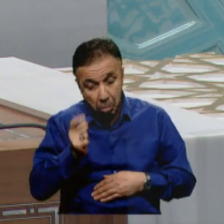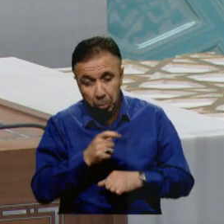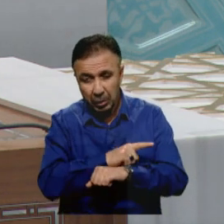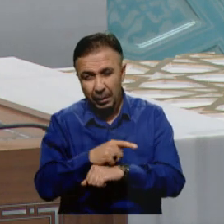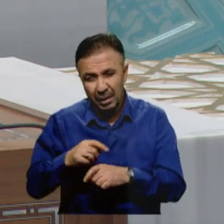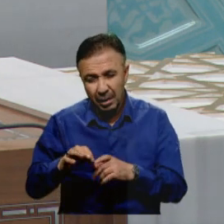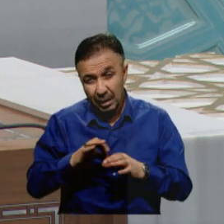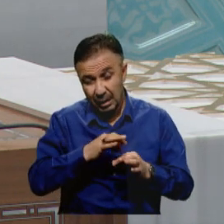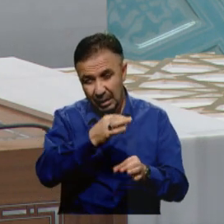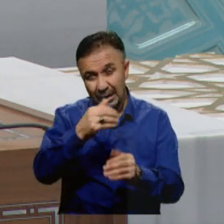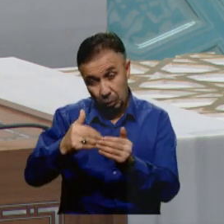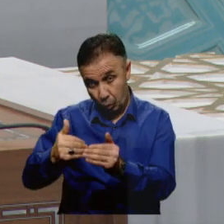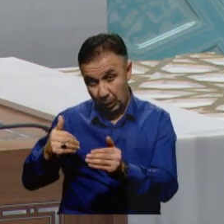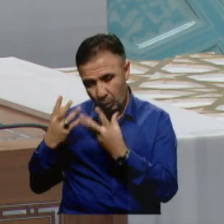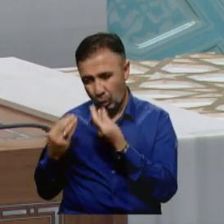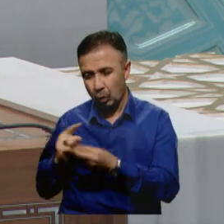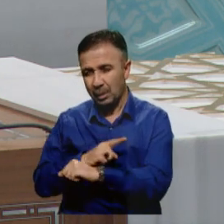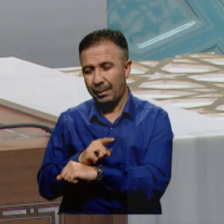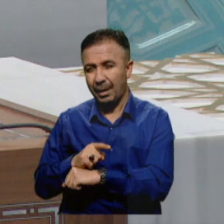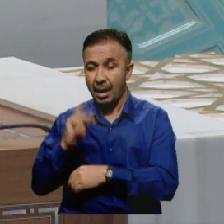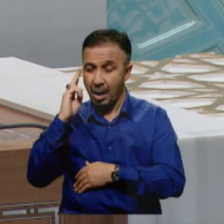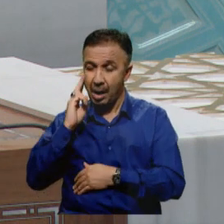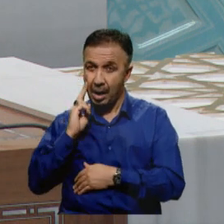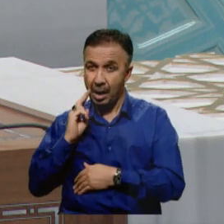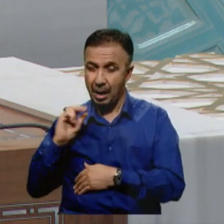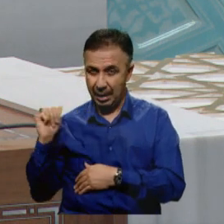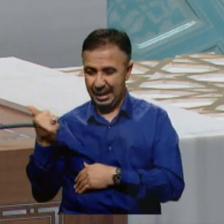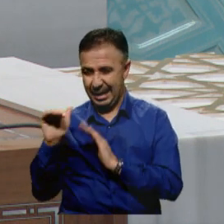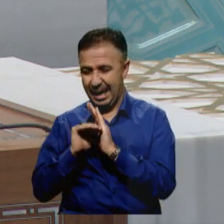uzak olduğumuz zaman, ahlaki